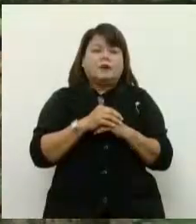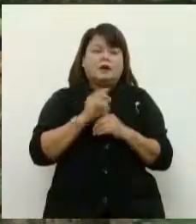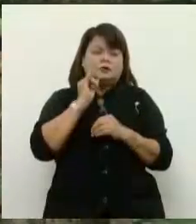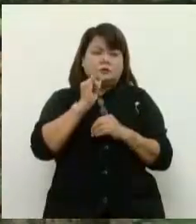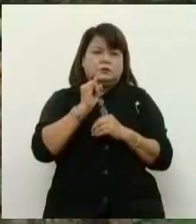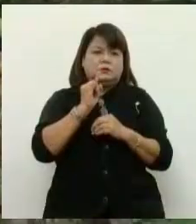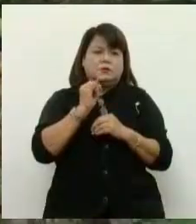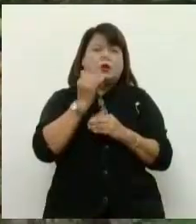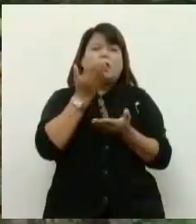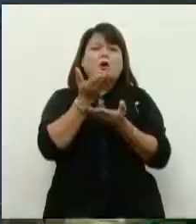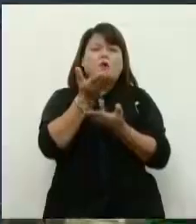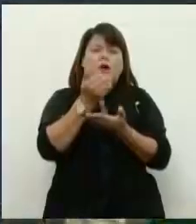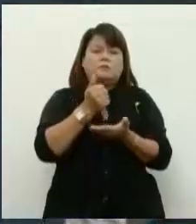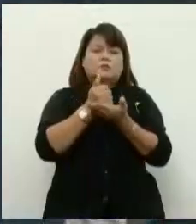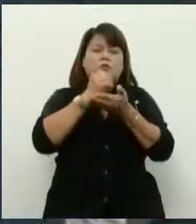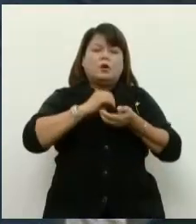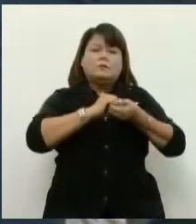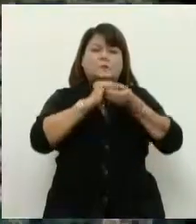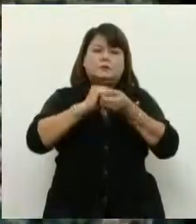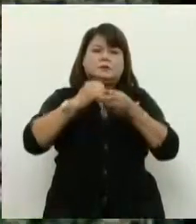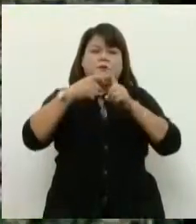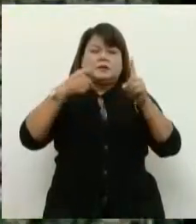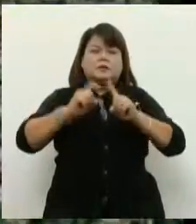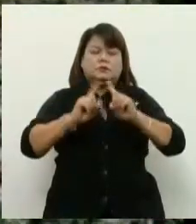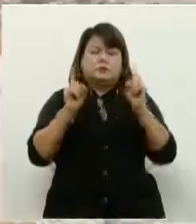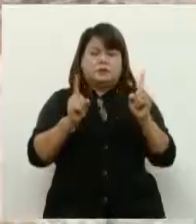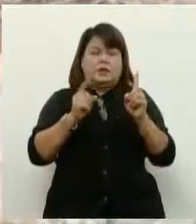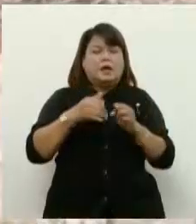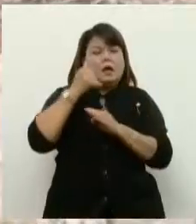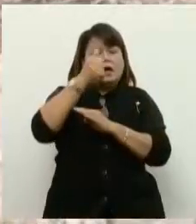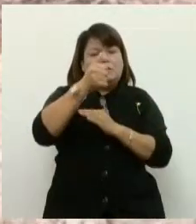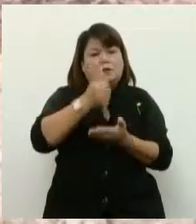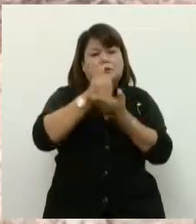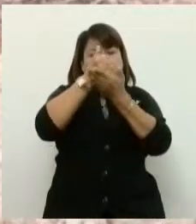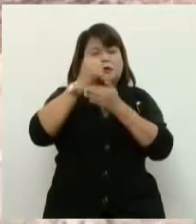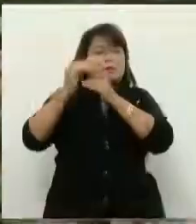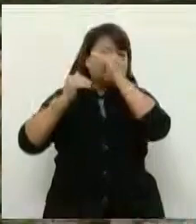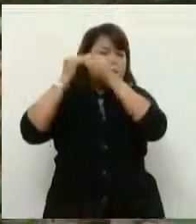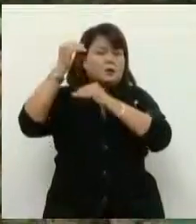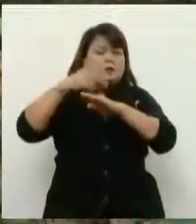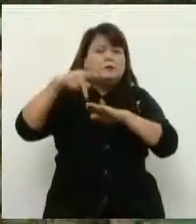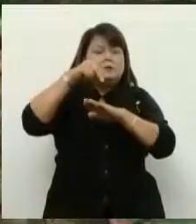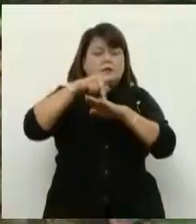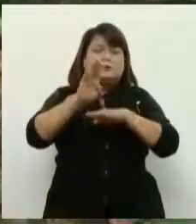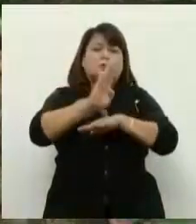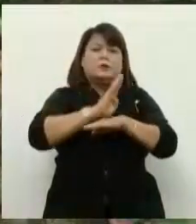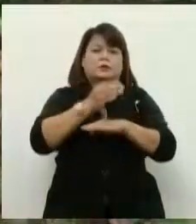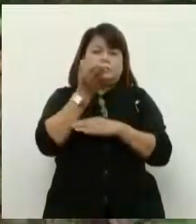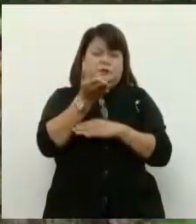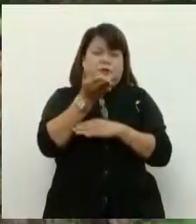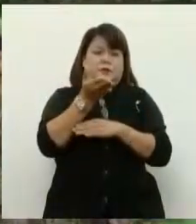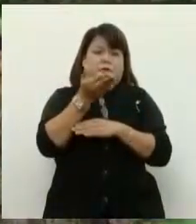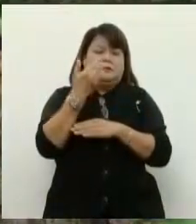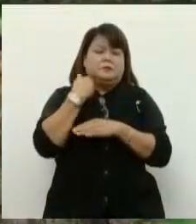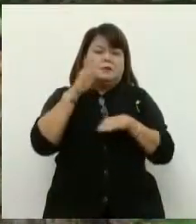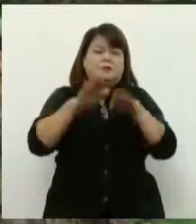ขอความร่วมมือจากภาคส่วนต่างๆนะครับเข้ามาช่วยกันพัฒนาพื้นที่บริเวณตรงนี้นะครับซึ่งมีประ